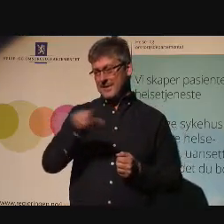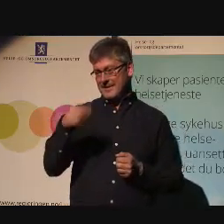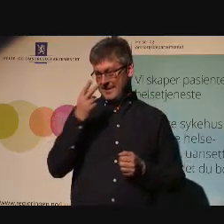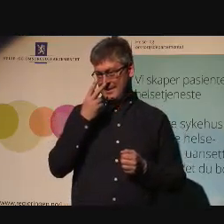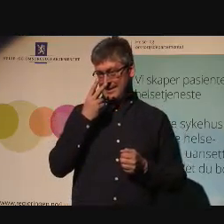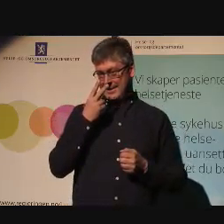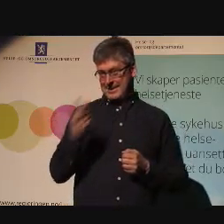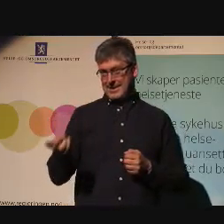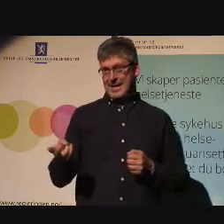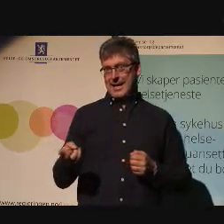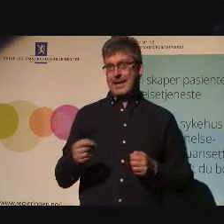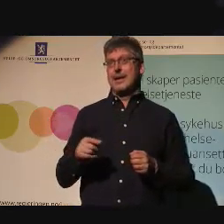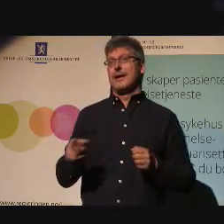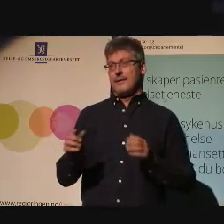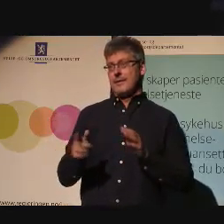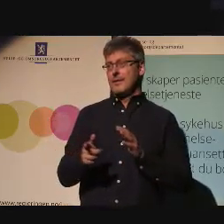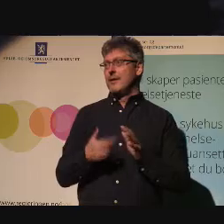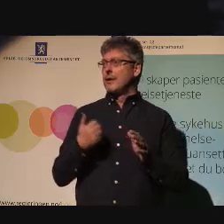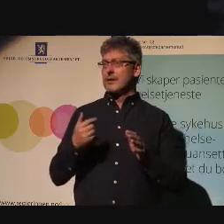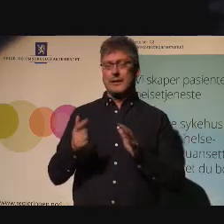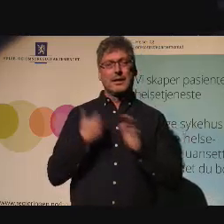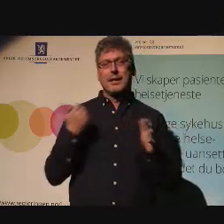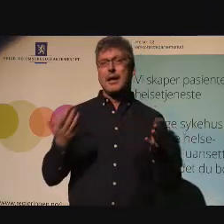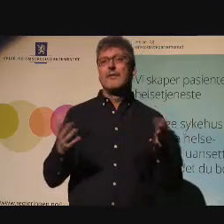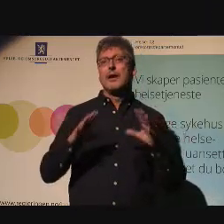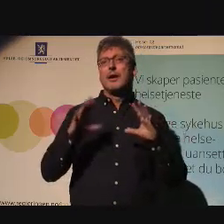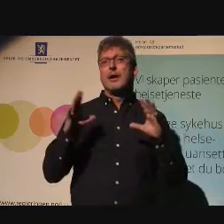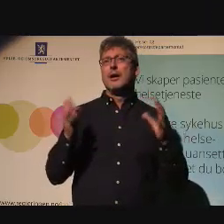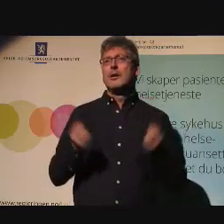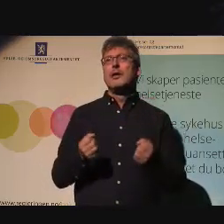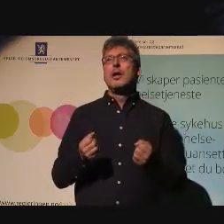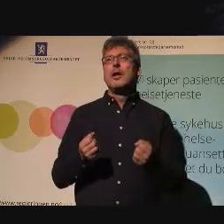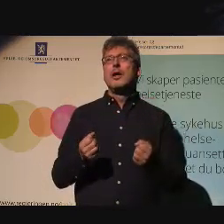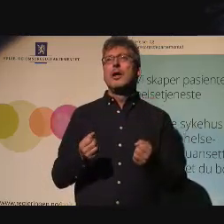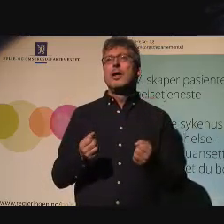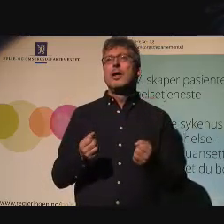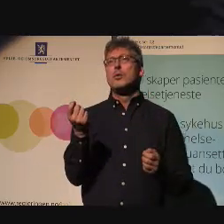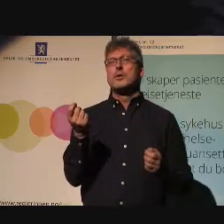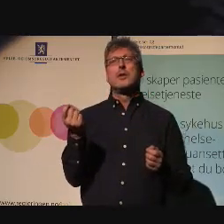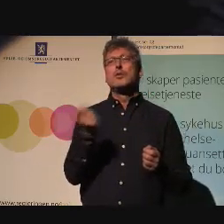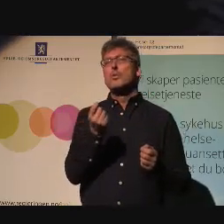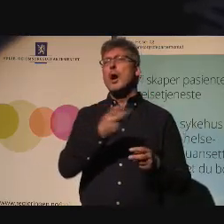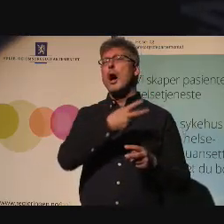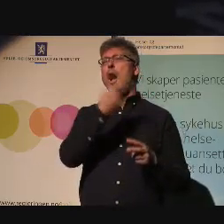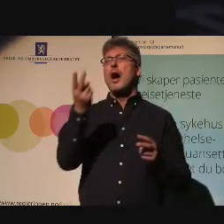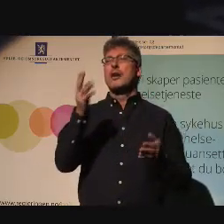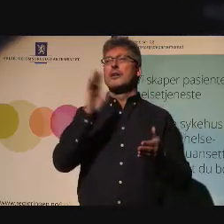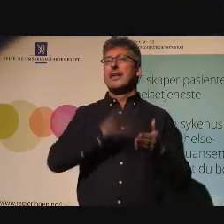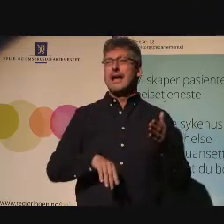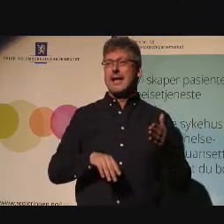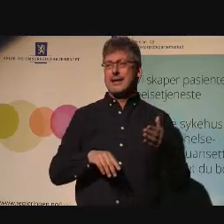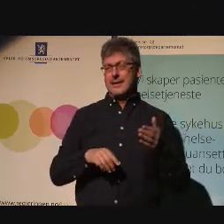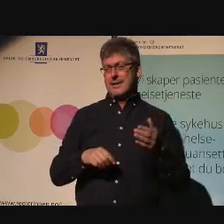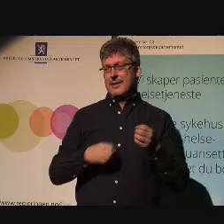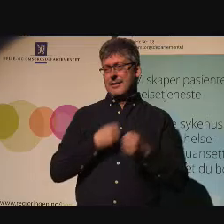alvor, krever at noe annet enn det de gjør å forstå